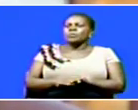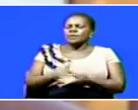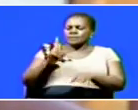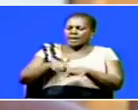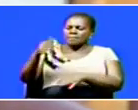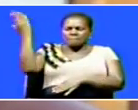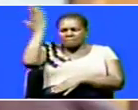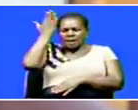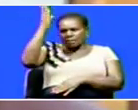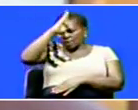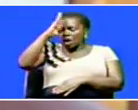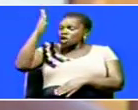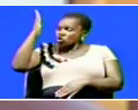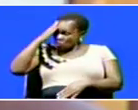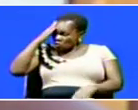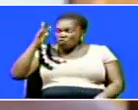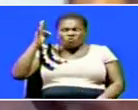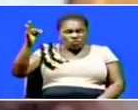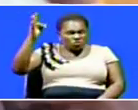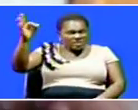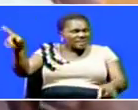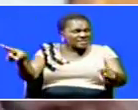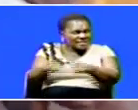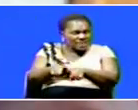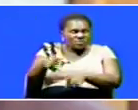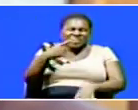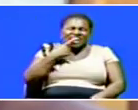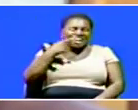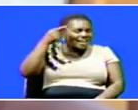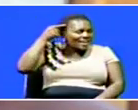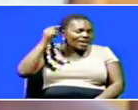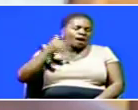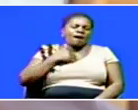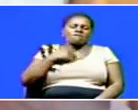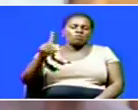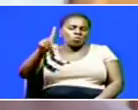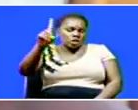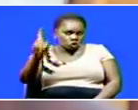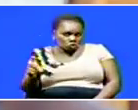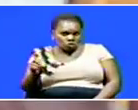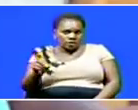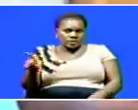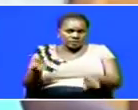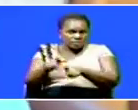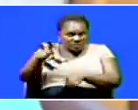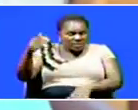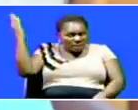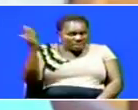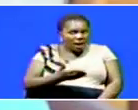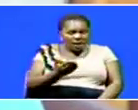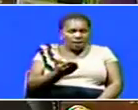panga wajue kuna siku moja nao watamea nywele nyeupe. Je, wao nao wakatwe